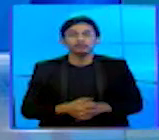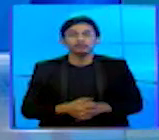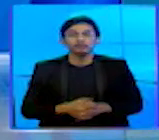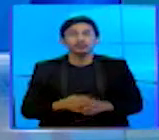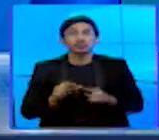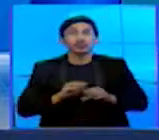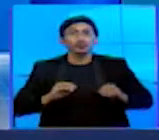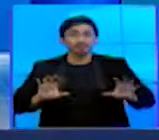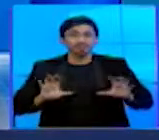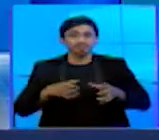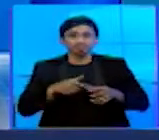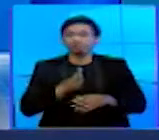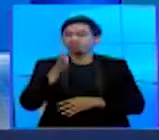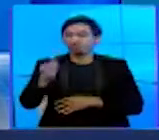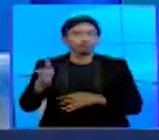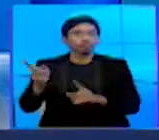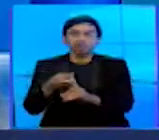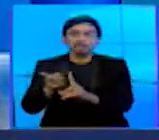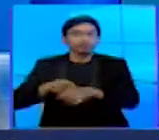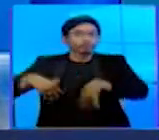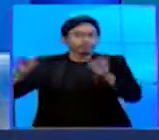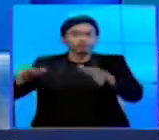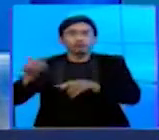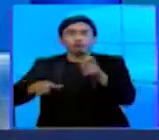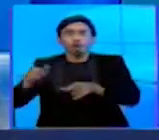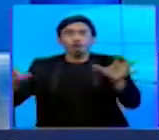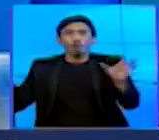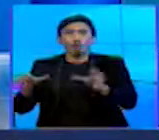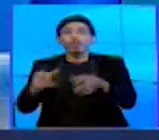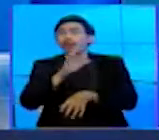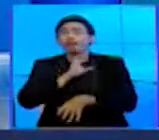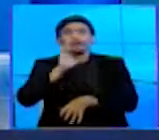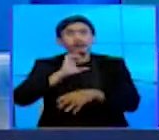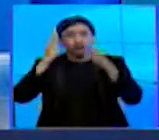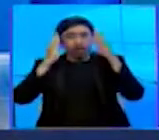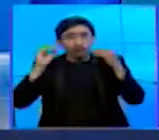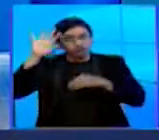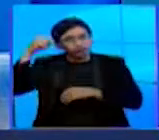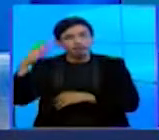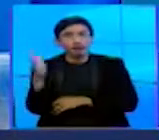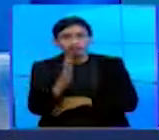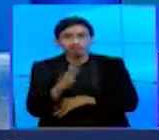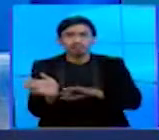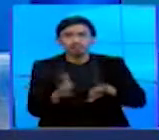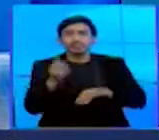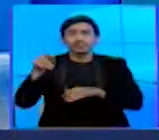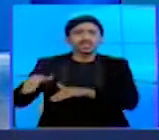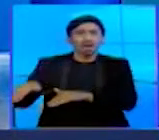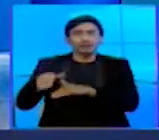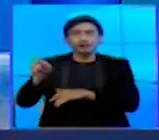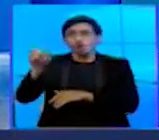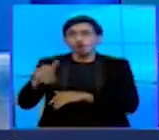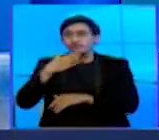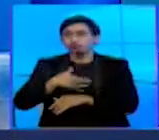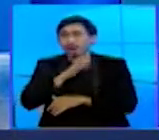Pemirsa, petugas gabungan membubarkan paksa pengunjung yang berkumpul di kafe di Padang, Sumatera Barat. Sementara itu di Jambi, pemilik kafe terlibat adu mulut